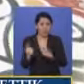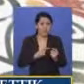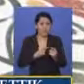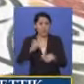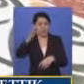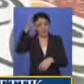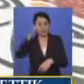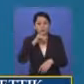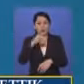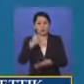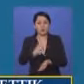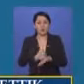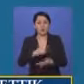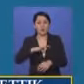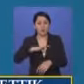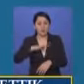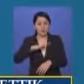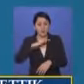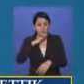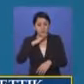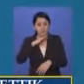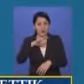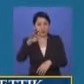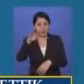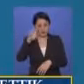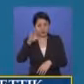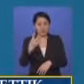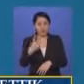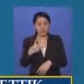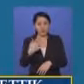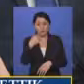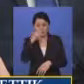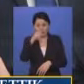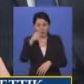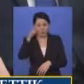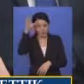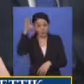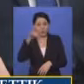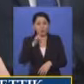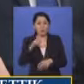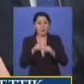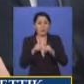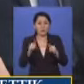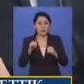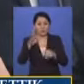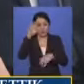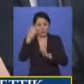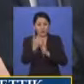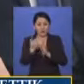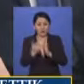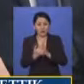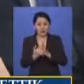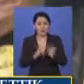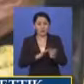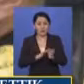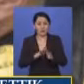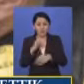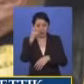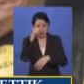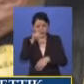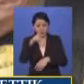ғылым да басты назарда болатынын айтты. Ол үшін 2025 жылға дейінгі білім мен ғылымды дамыту бойынша жаңа мемлекеттік бағдарламада іске қосылды. Биыл